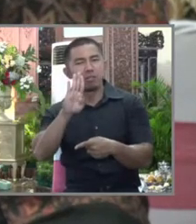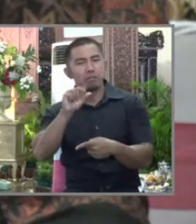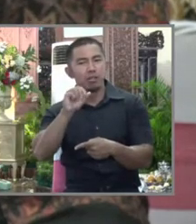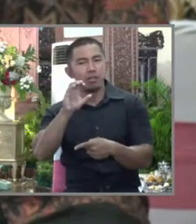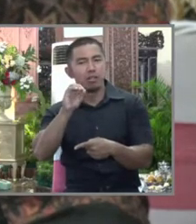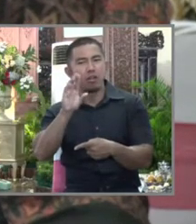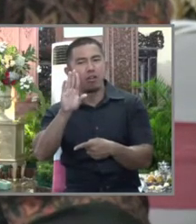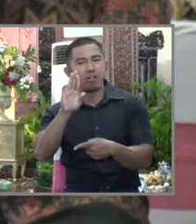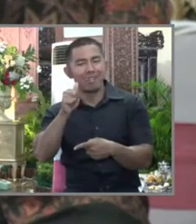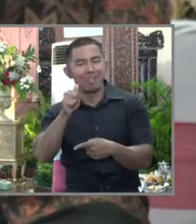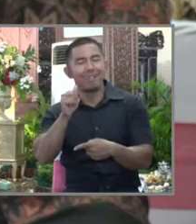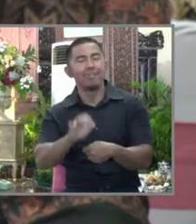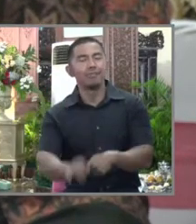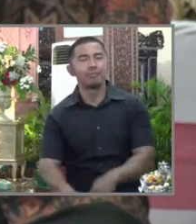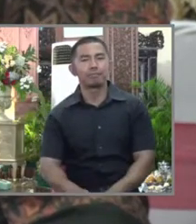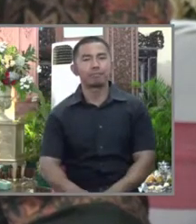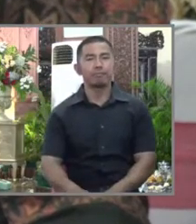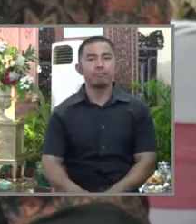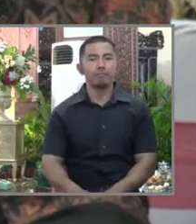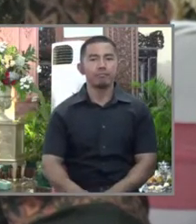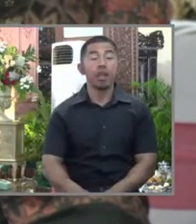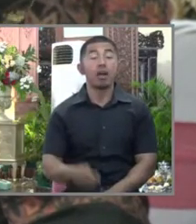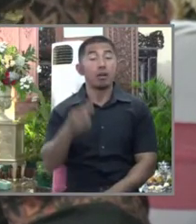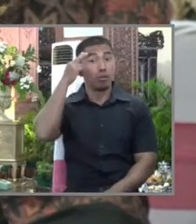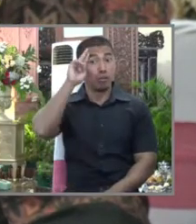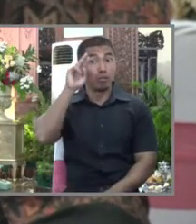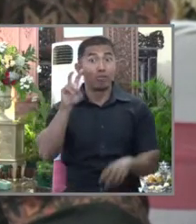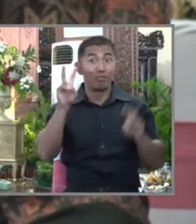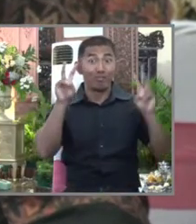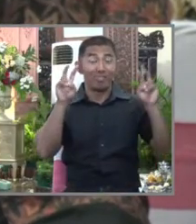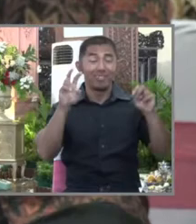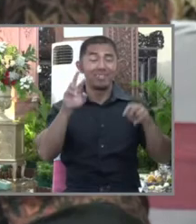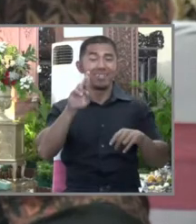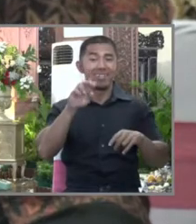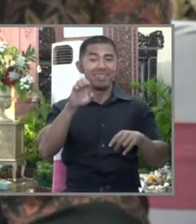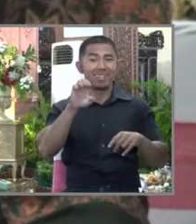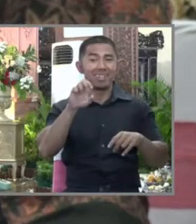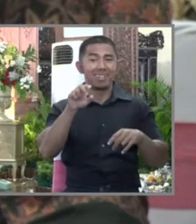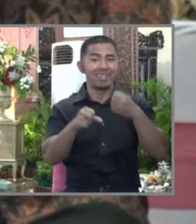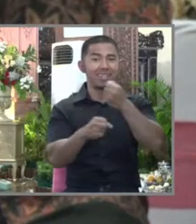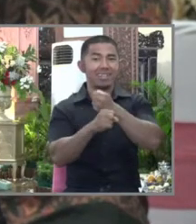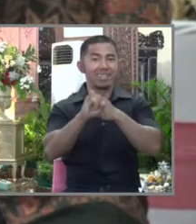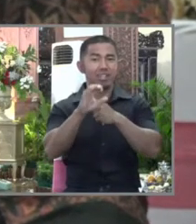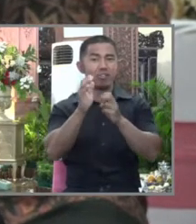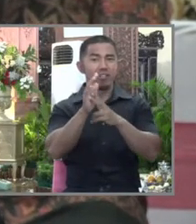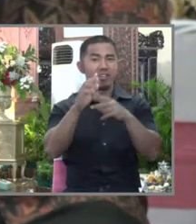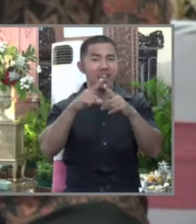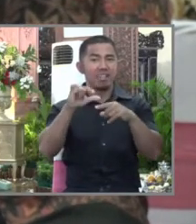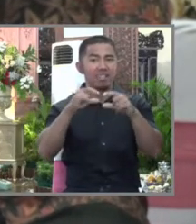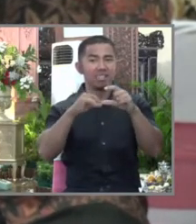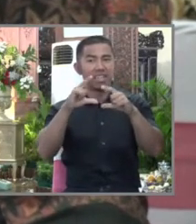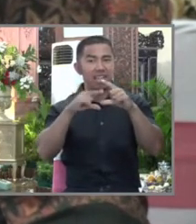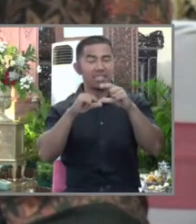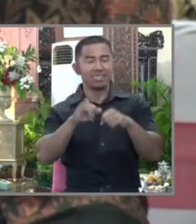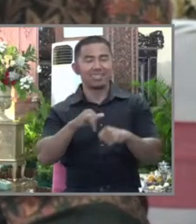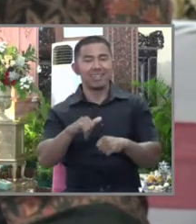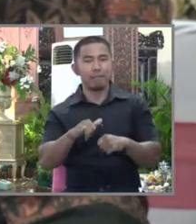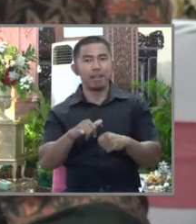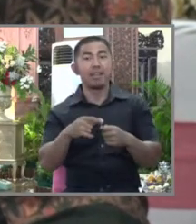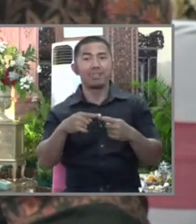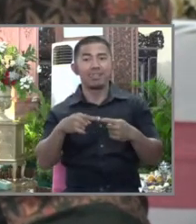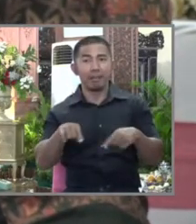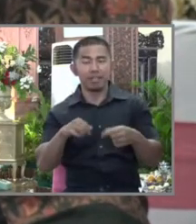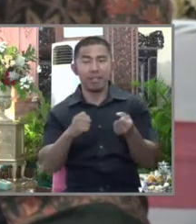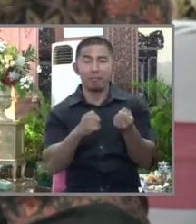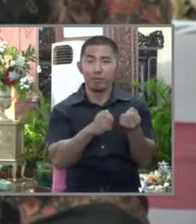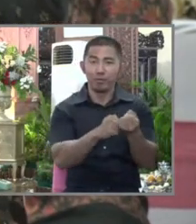merupakan di dalam konteks regionalisasi kan juga harus memikirkan 21 daerah mendukung daerah yang lain tetapi daerah yang